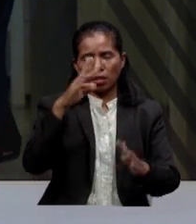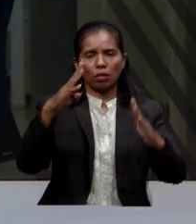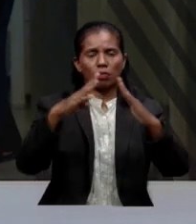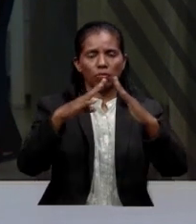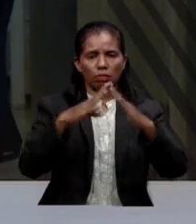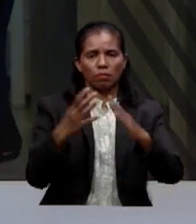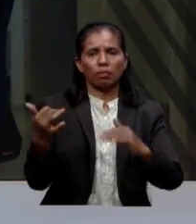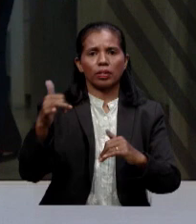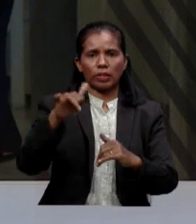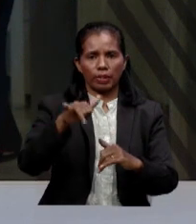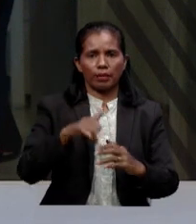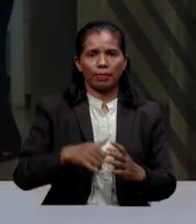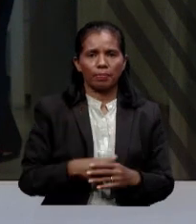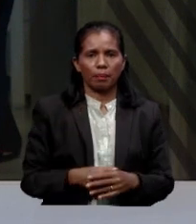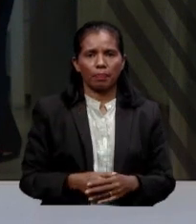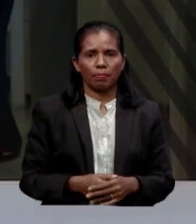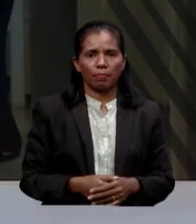basira.